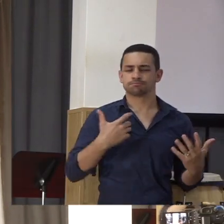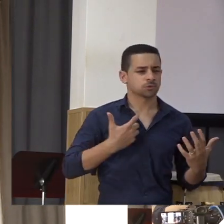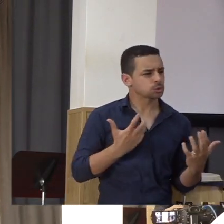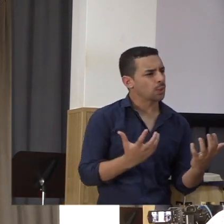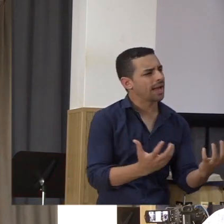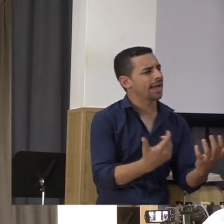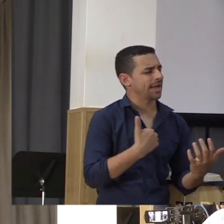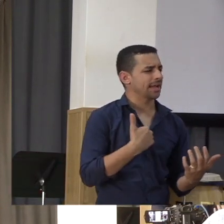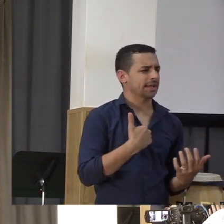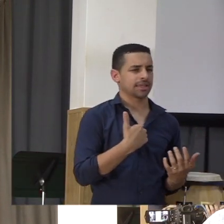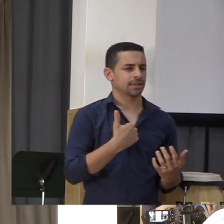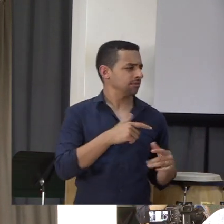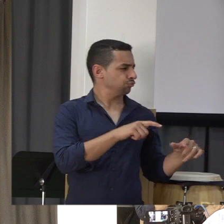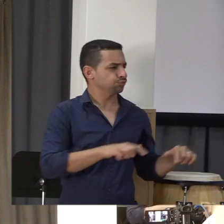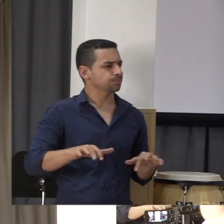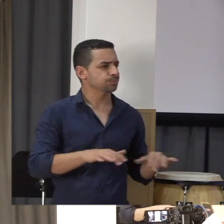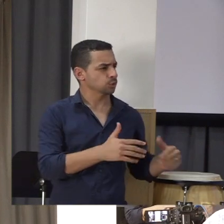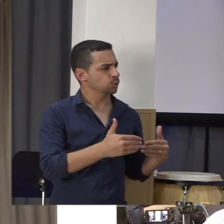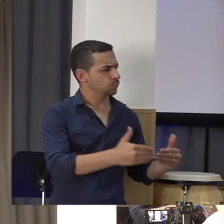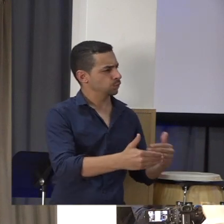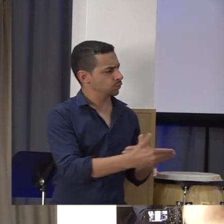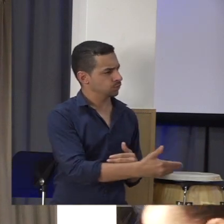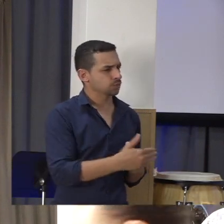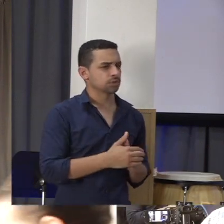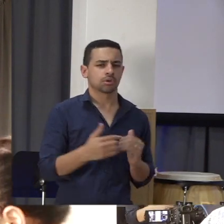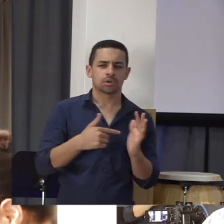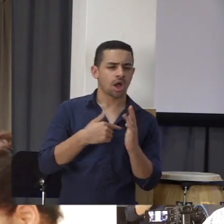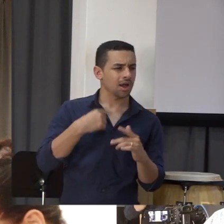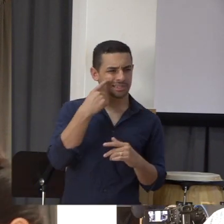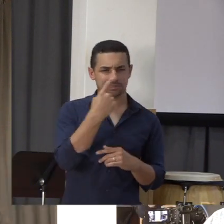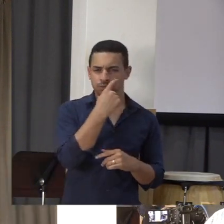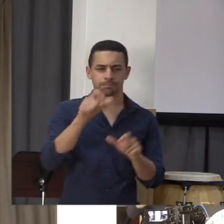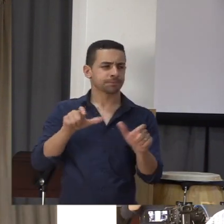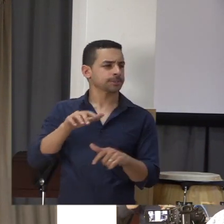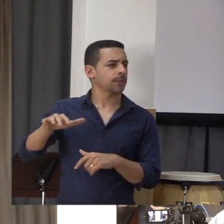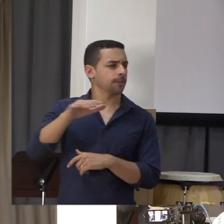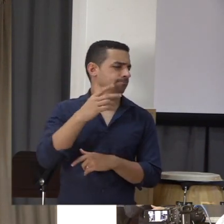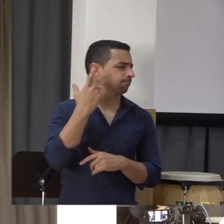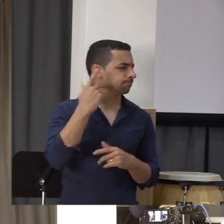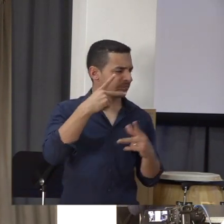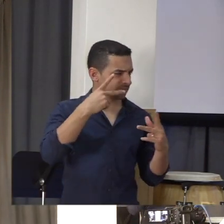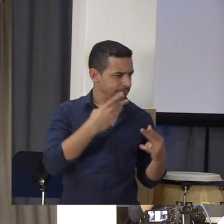J'aimerais, pendant qu'il y a ce fond musical, pendant que nous avons les yeux fermés,